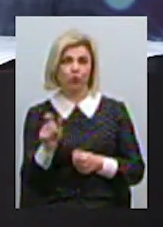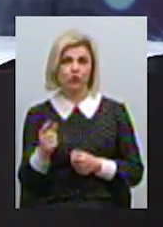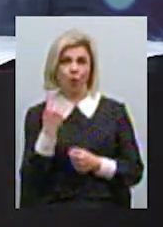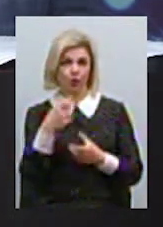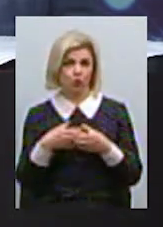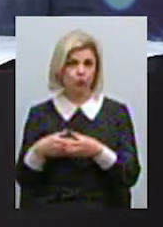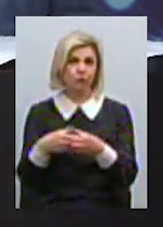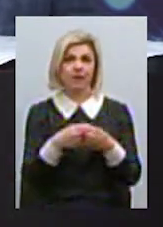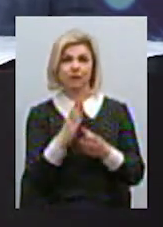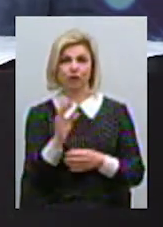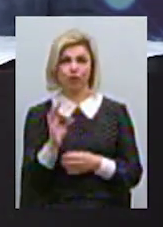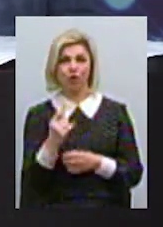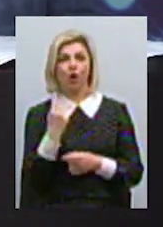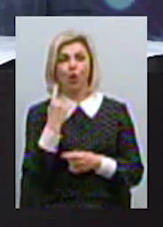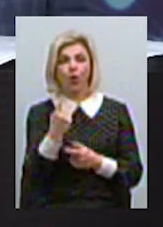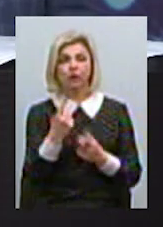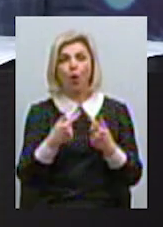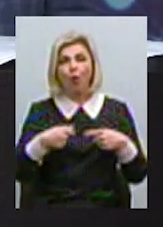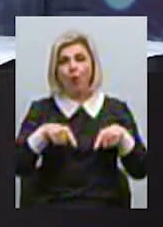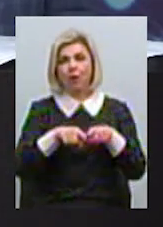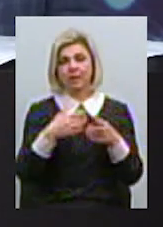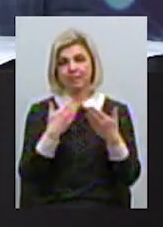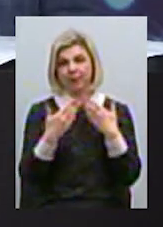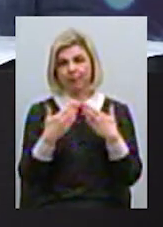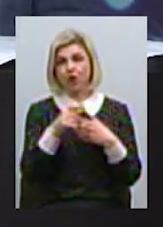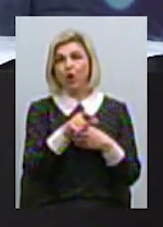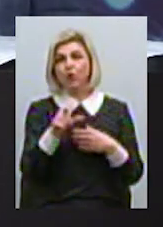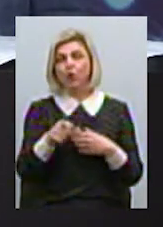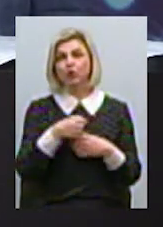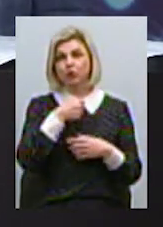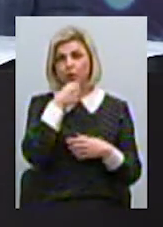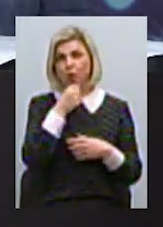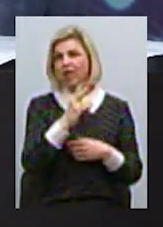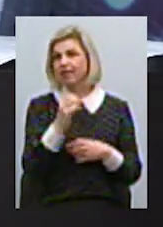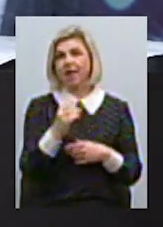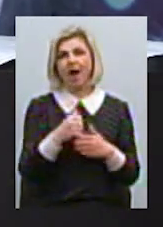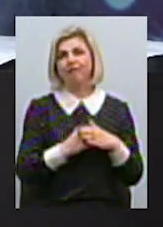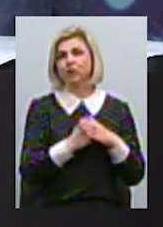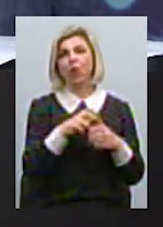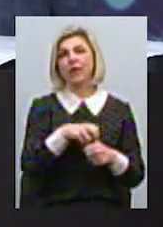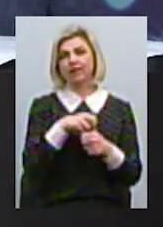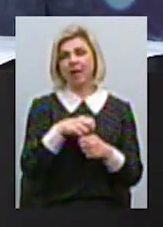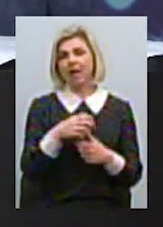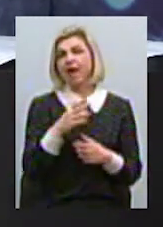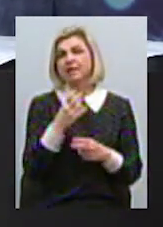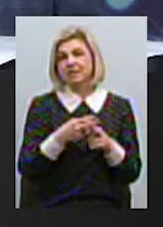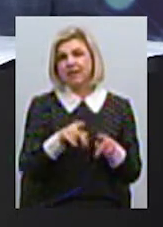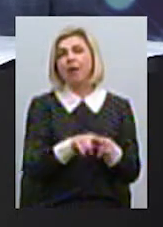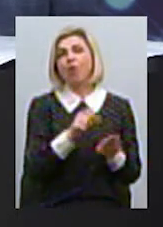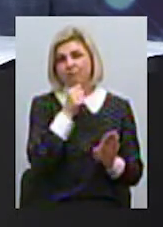суспільство, да? Одне коло спілкування. Люди дорослі, для них сьогодні не авторитети, тому що ну, це такий час, да, такий вік.